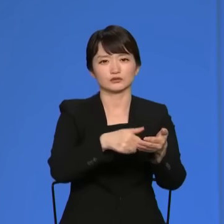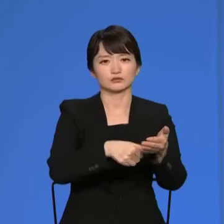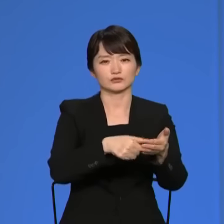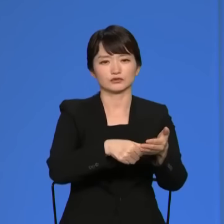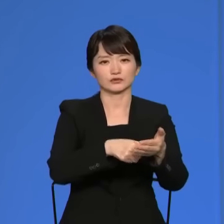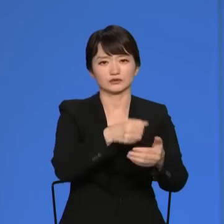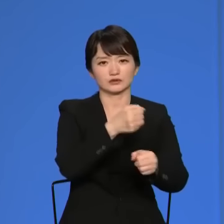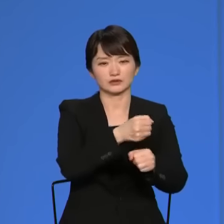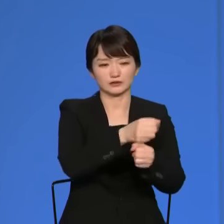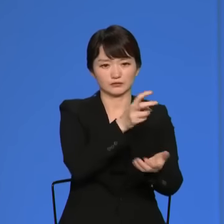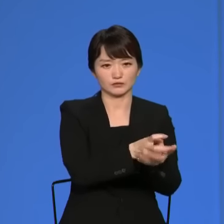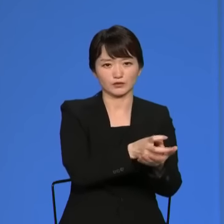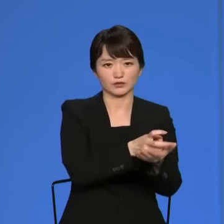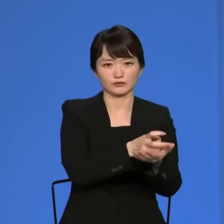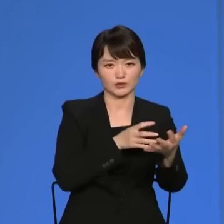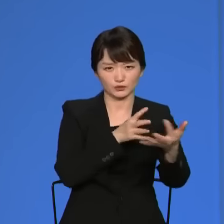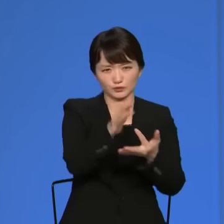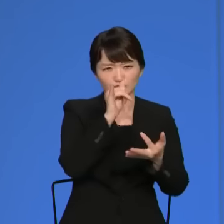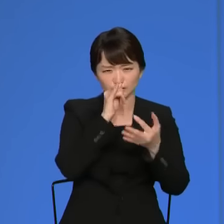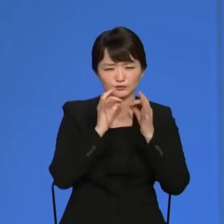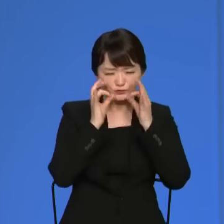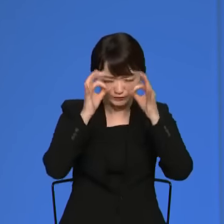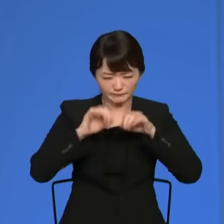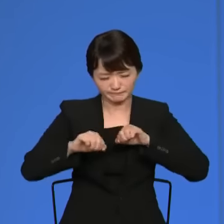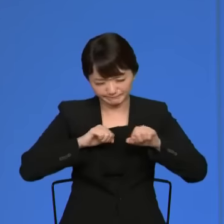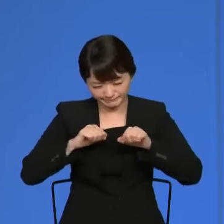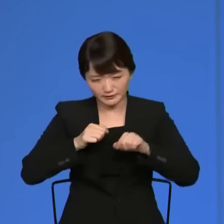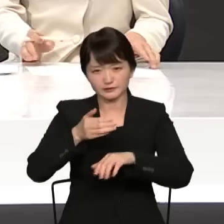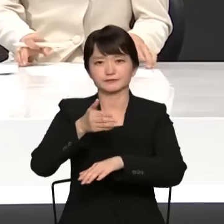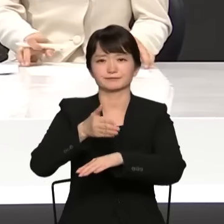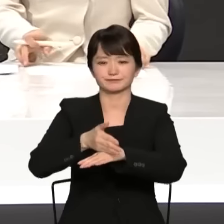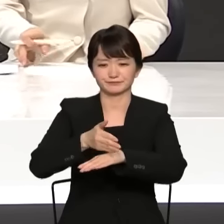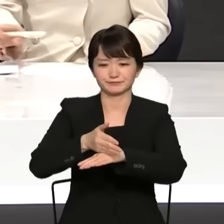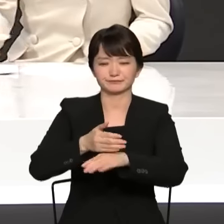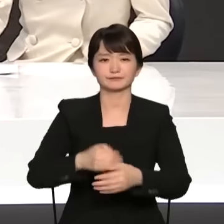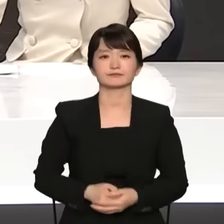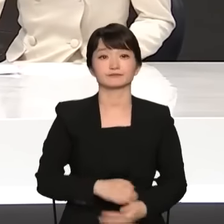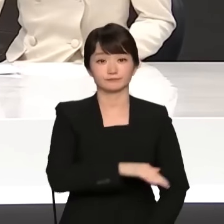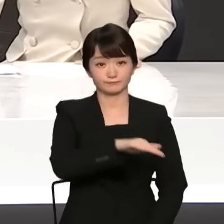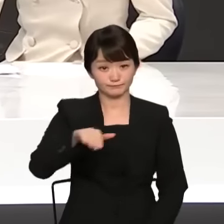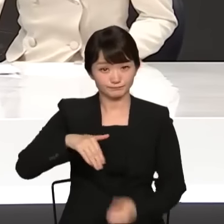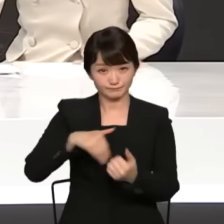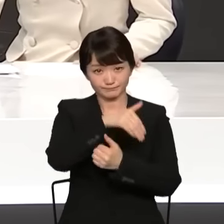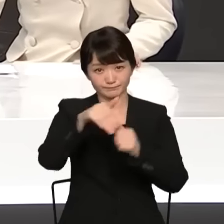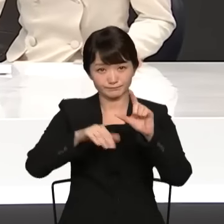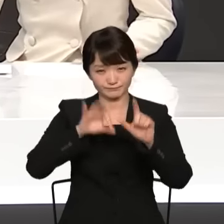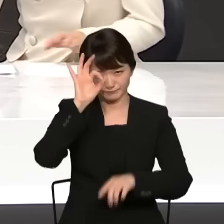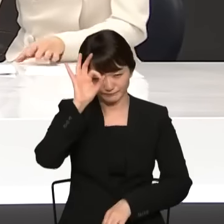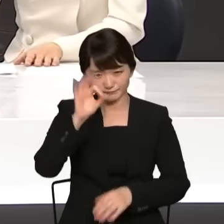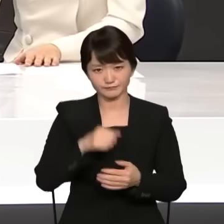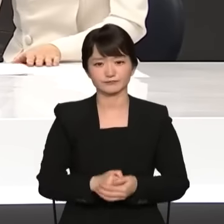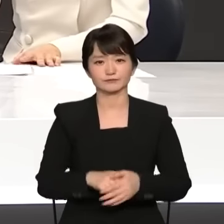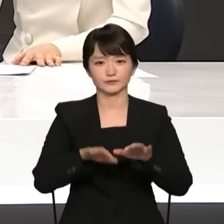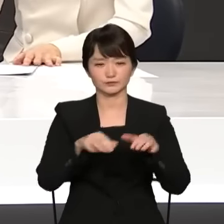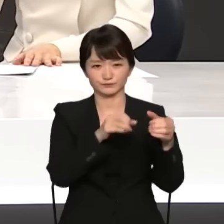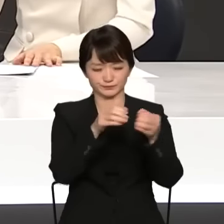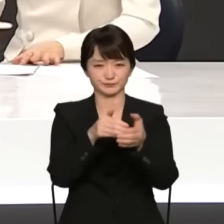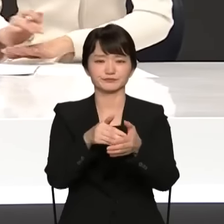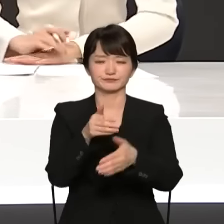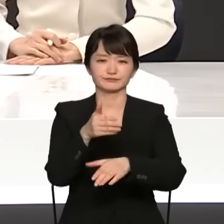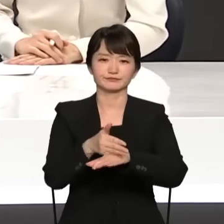통과될 수 있도록 계속 노력할 것입니다 감사합니다네 저희도 계속 지켜 보도록 하겠습니다 오늘 말씀 여기까지